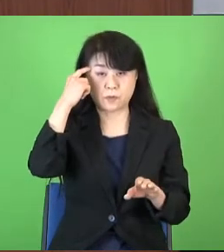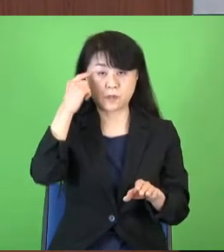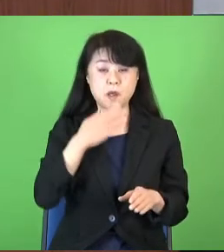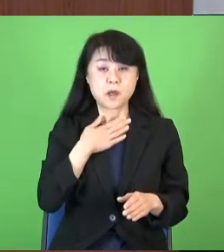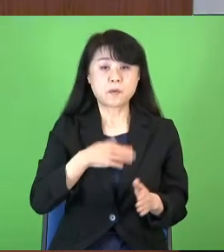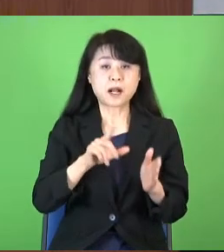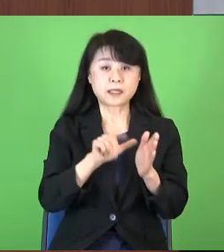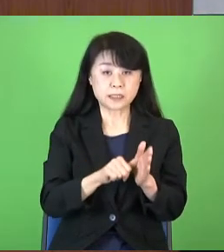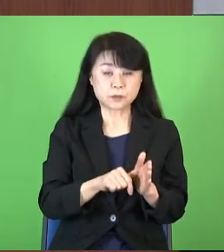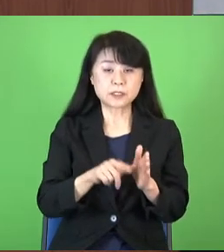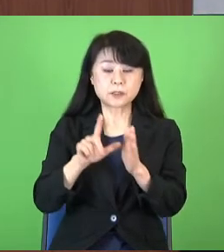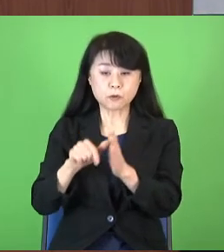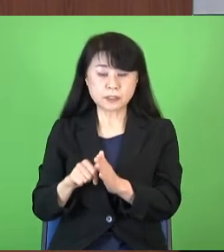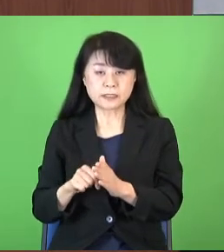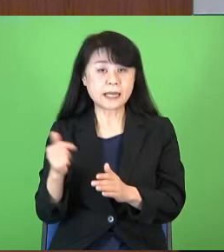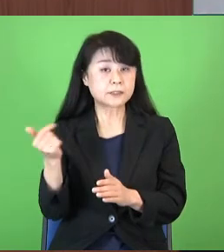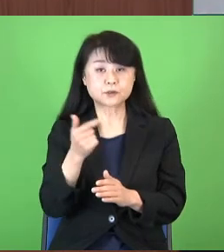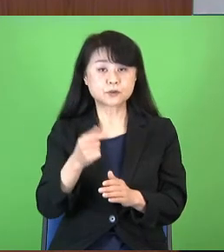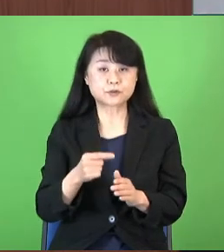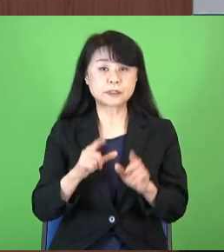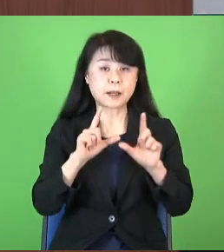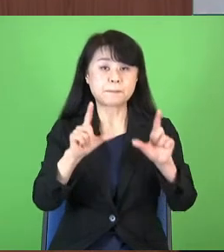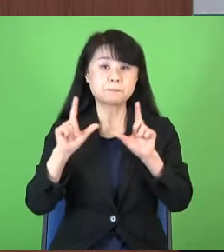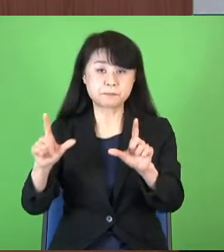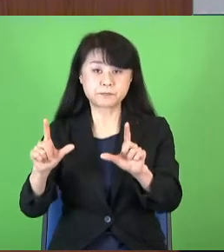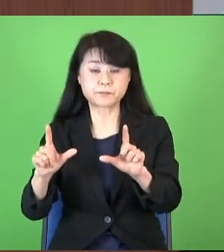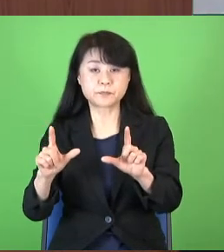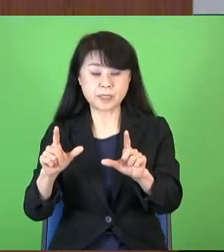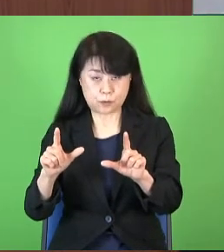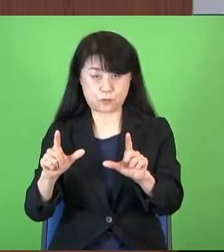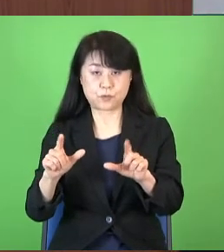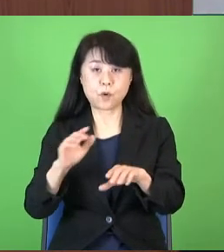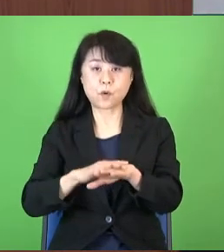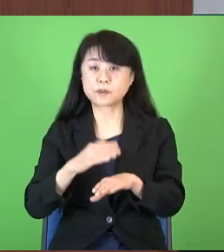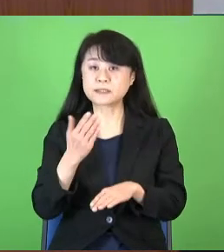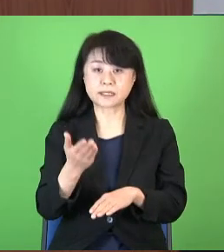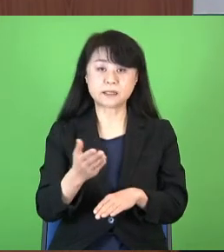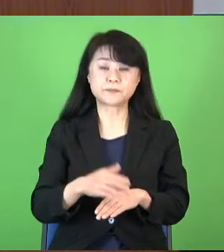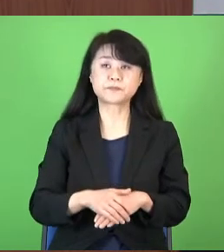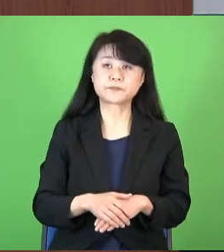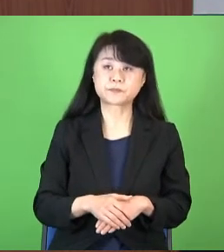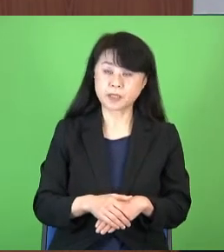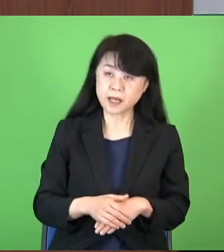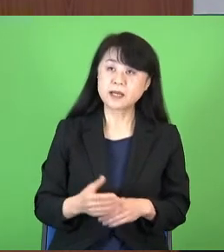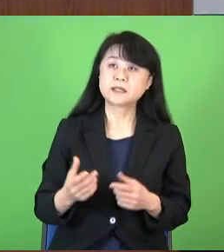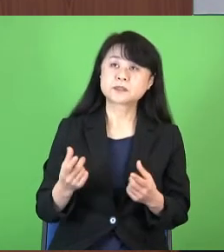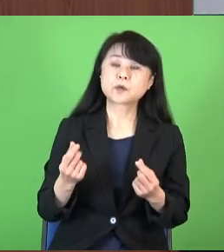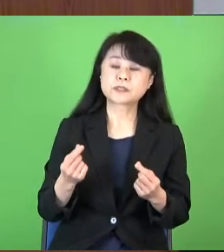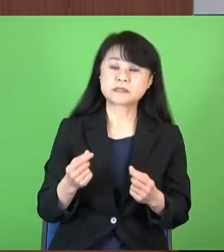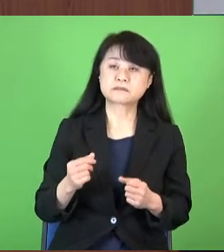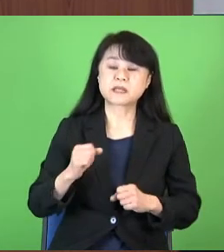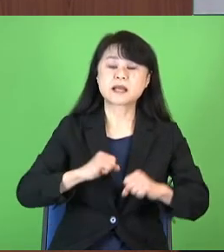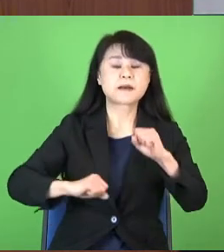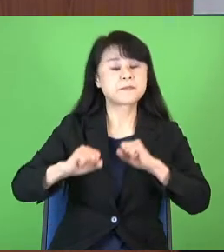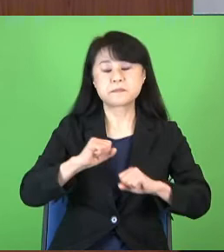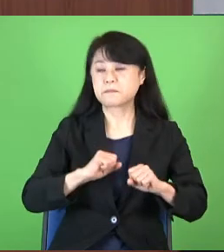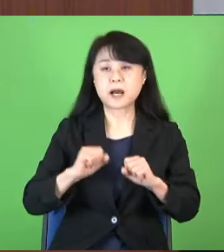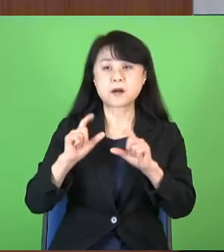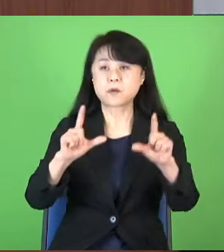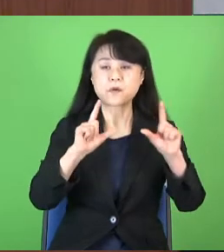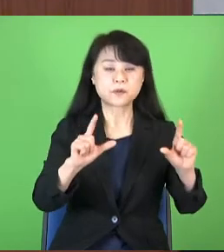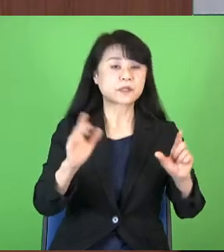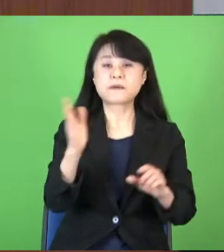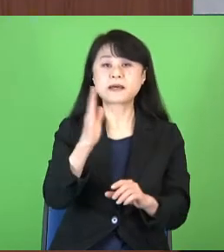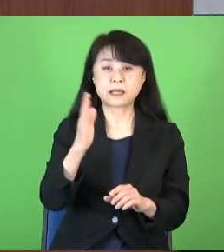じゅんじすぐに上げていくってそういう形なんでしょうこの発表していくというかそうですねおもしろややみくもに公表するものではなく